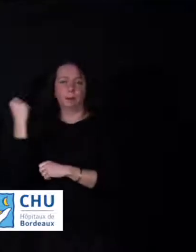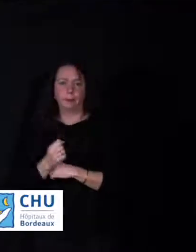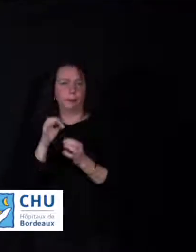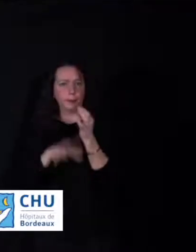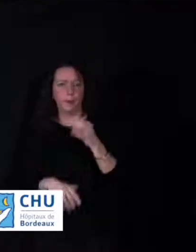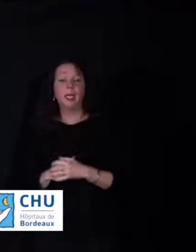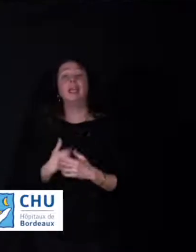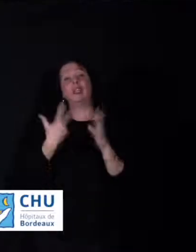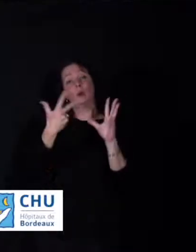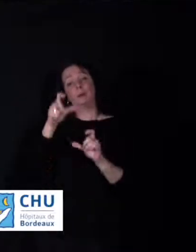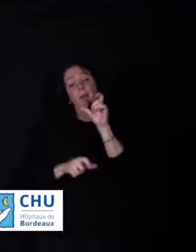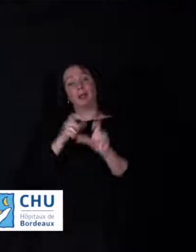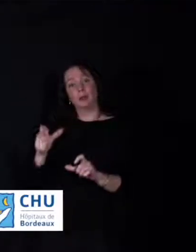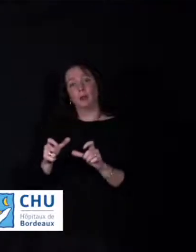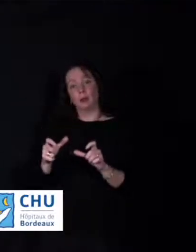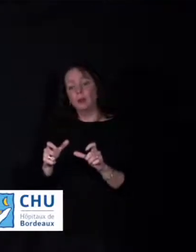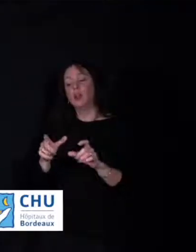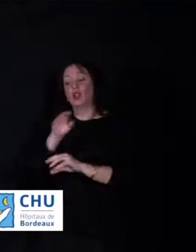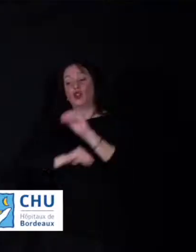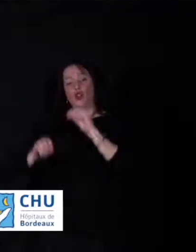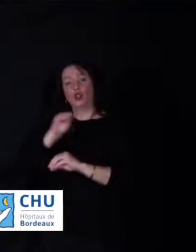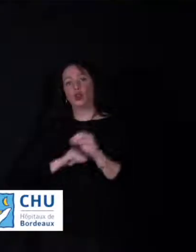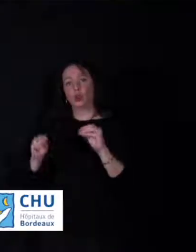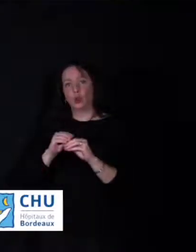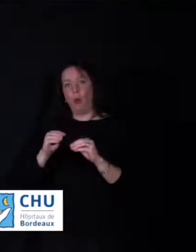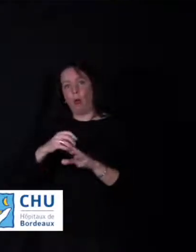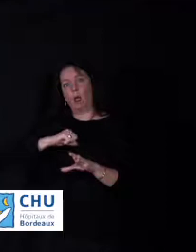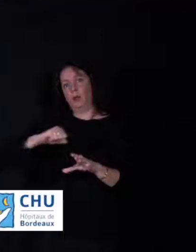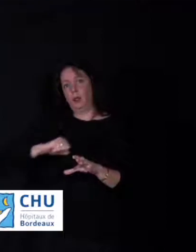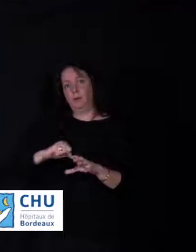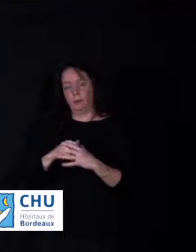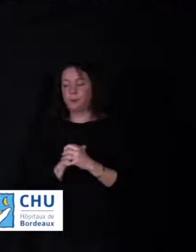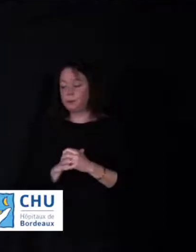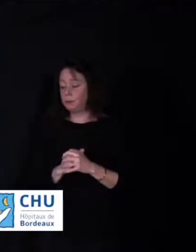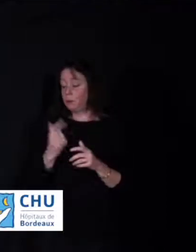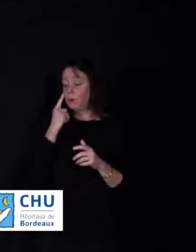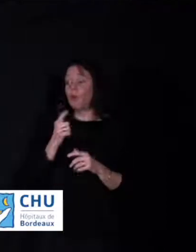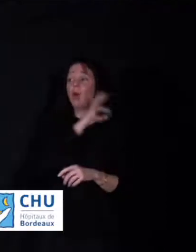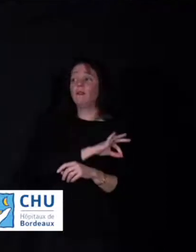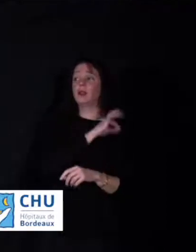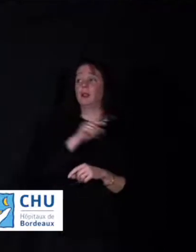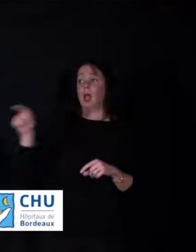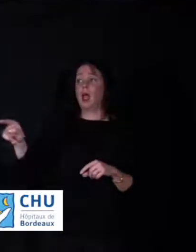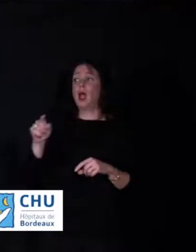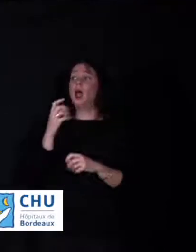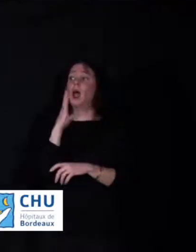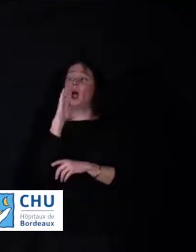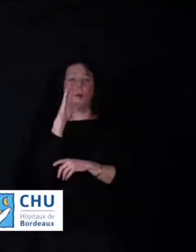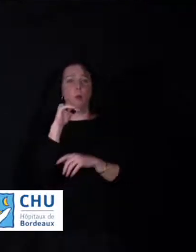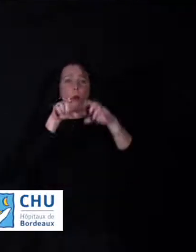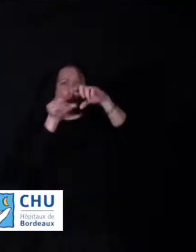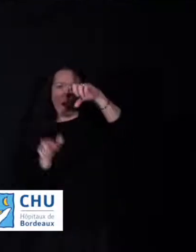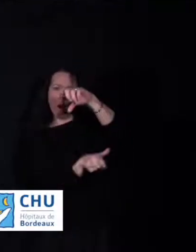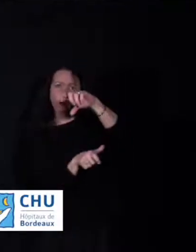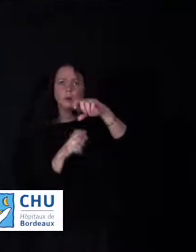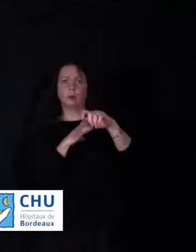y a eu 8 patients hospitalisés en soins intensifs. Lorsqu'on regarde la couverture vaccinale, on voit ici que majoritairement en bleu, on était face à